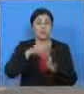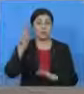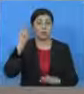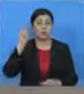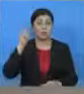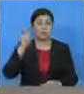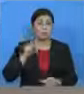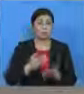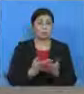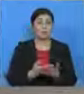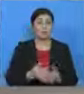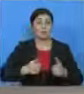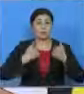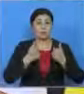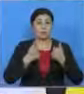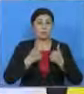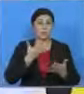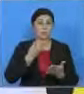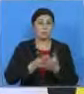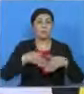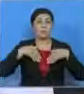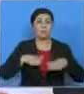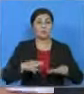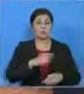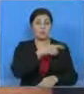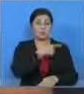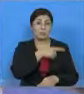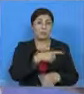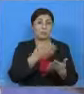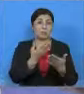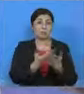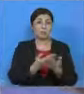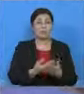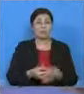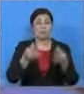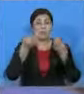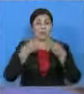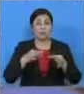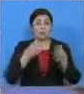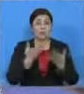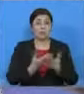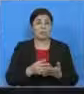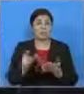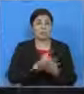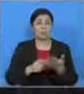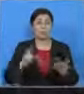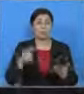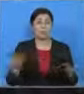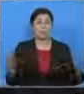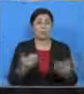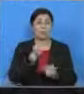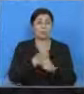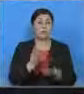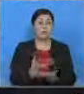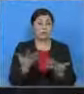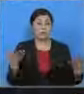Школа гордится своими выпускниками. Это врачи, педагоги, ученые, юристы, бизнесмены, спортсмены, поэты, которые трудятся в